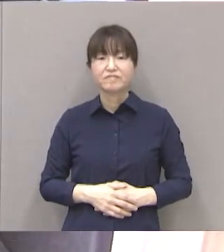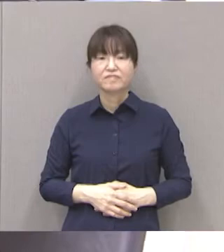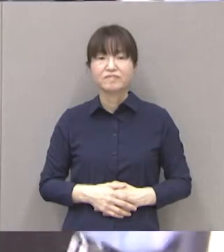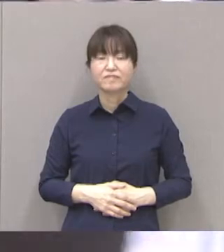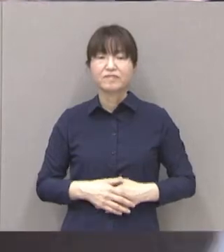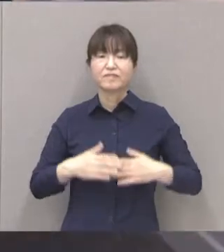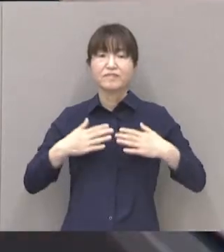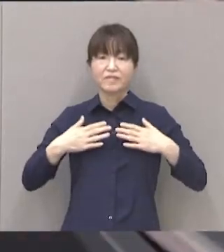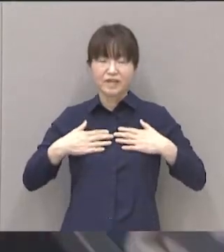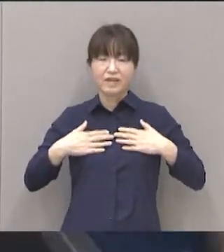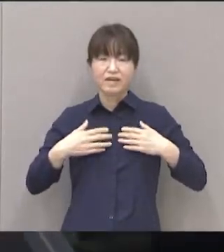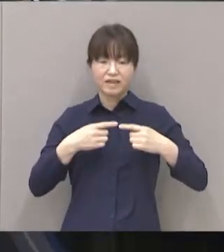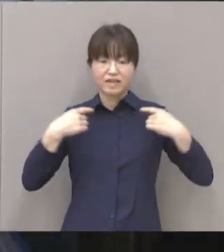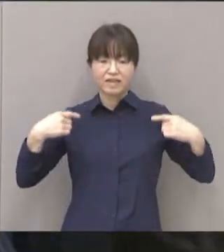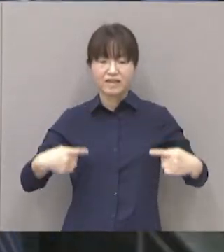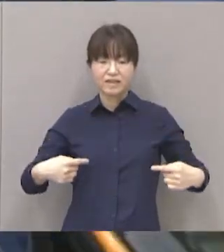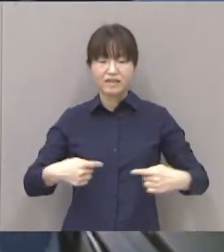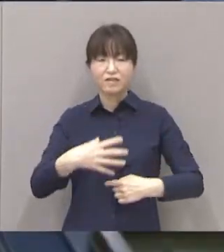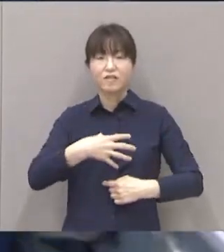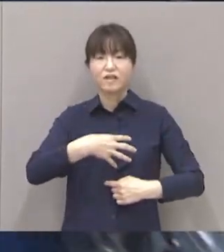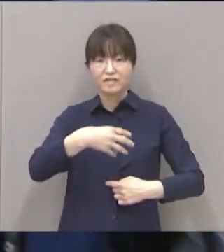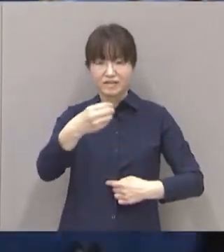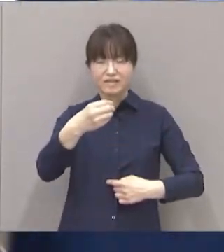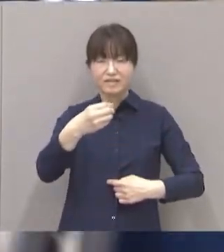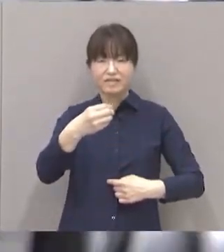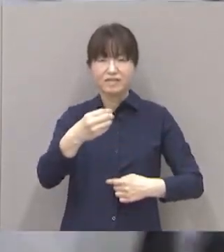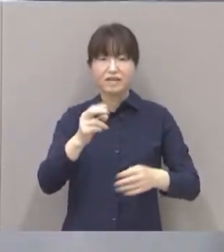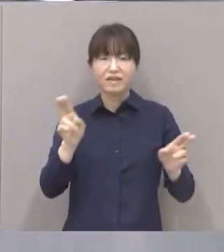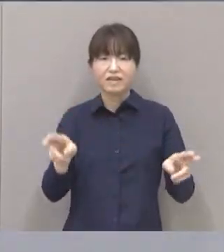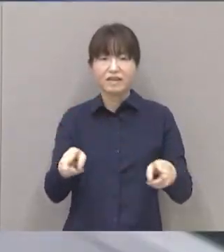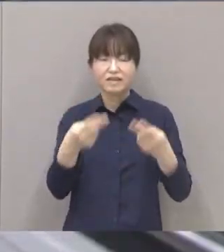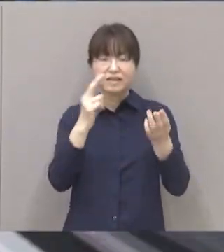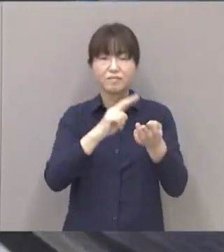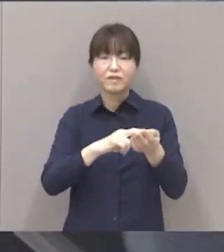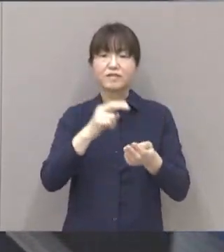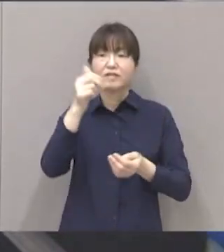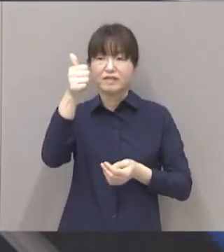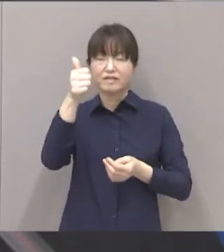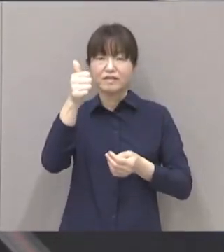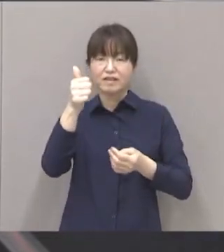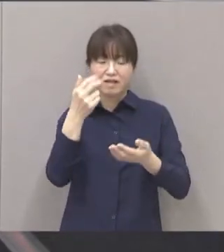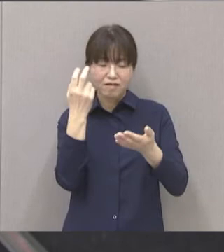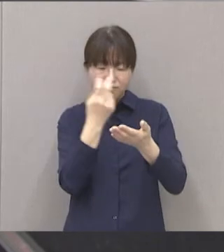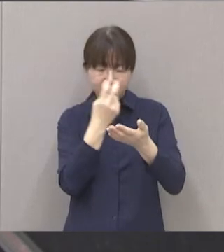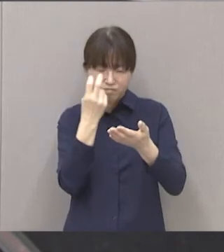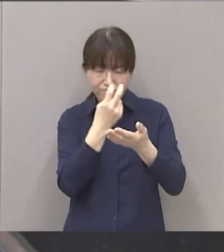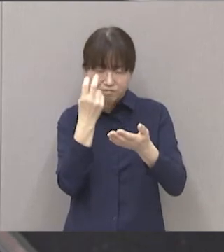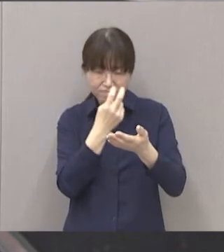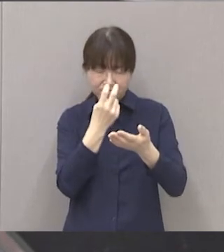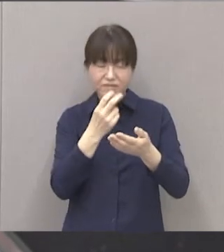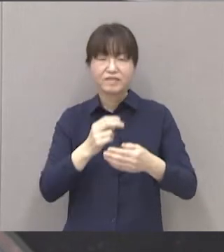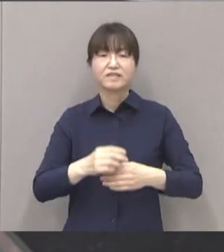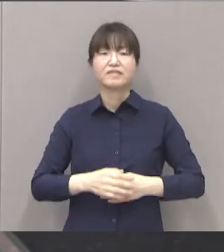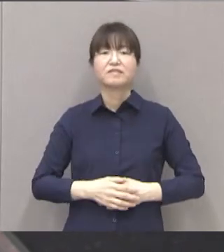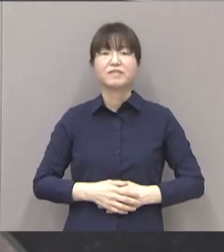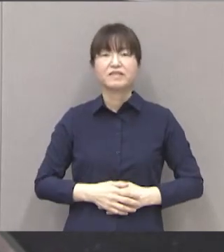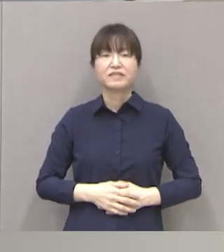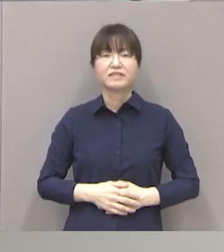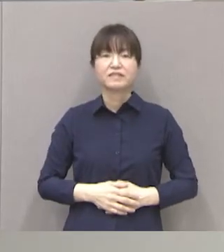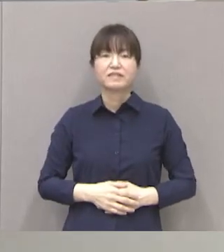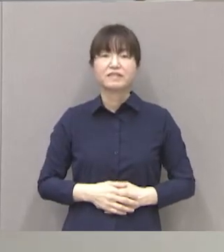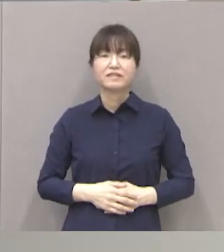はいの x 線写真を撮影し専門の先生に写真を判定してもらいます